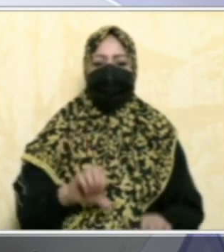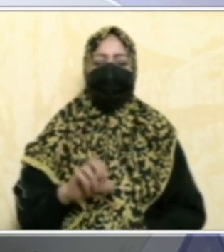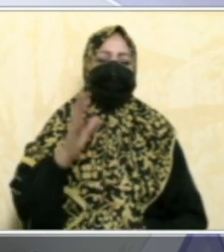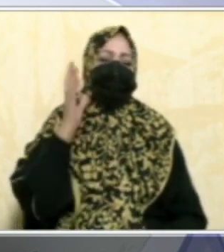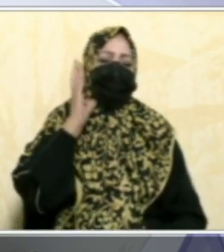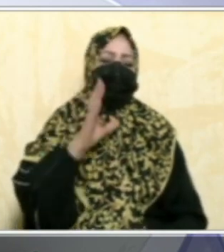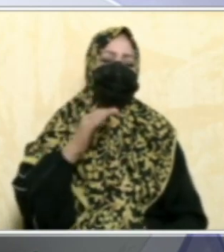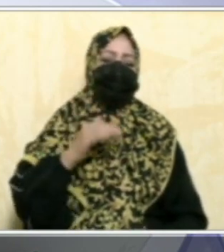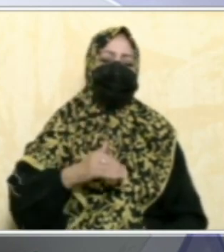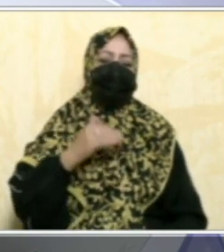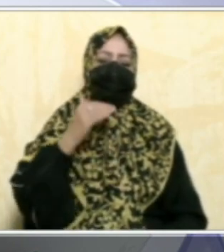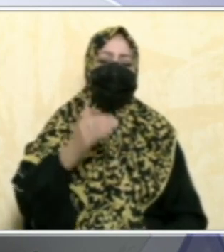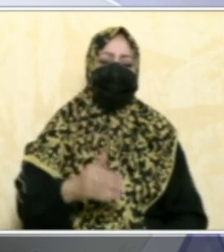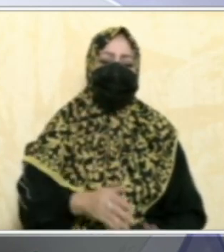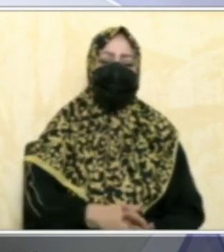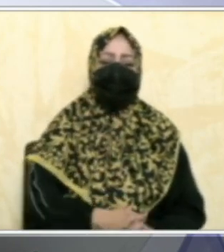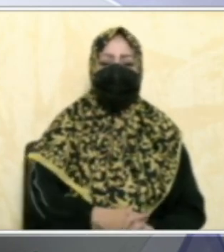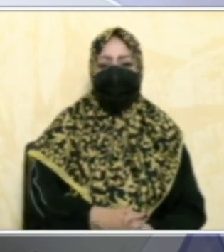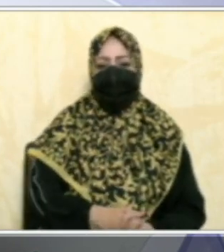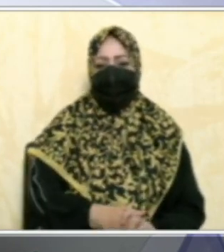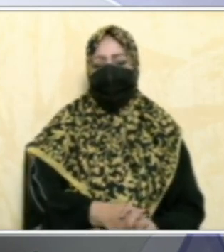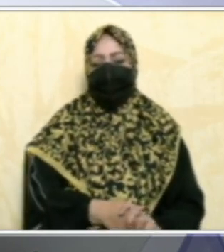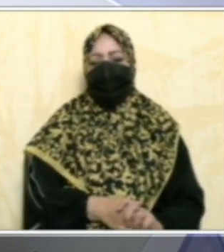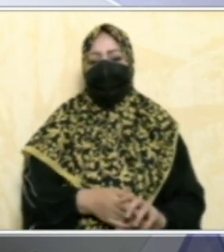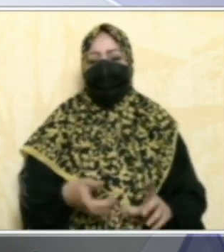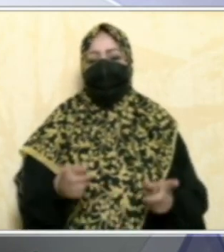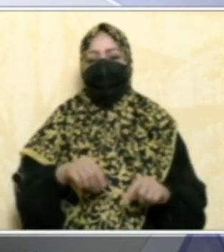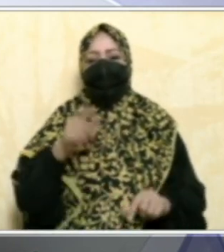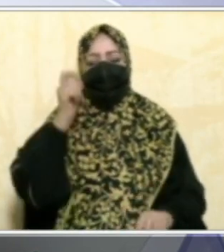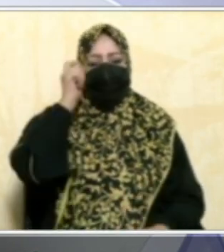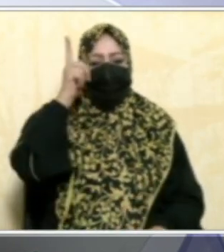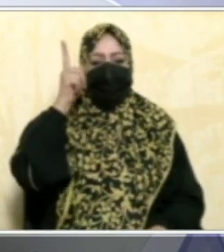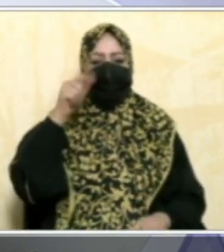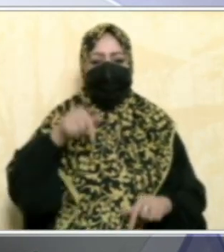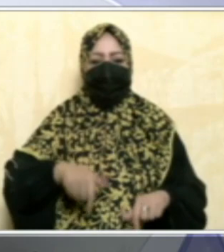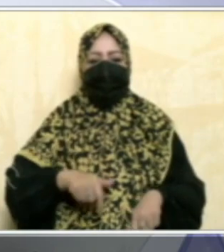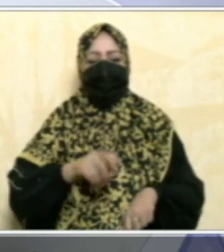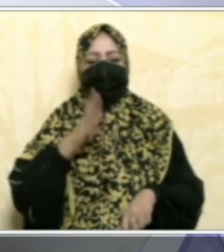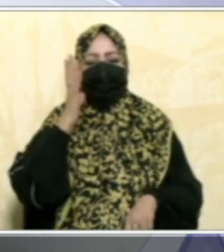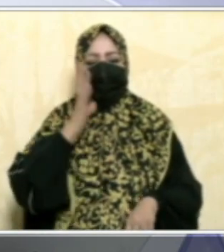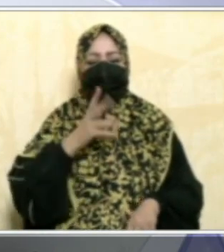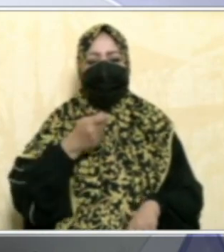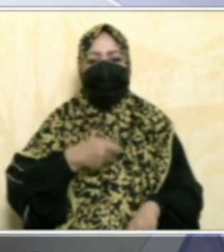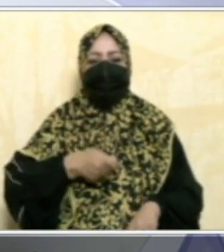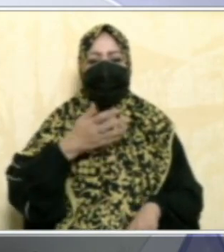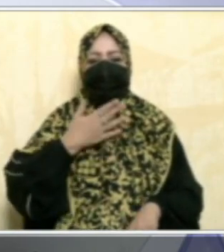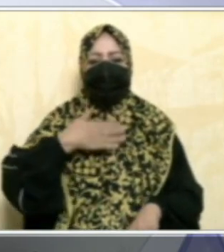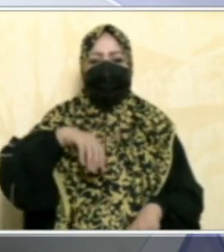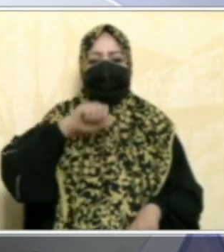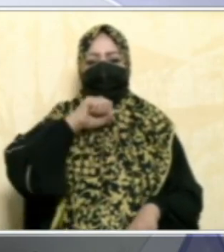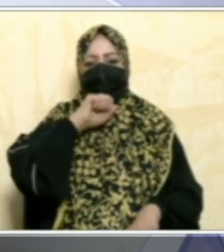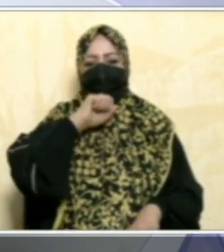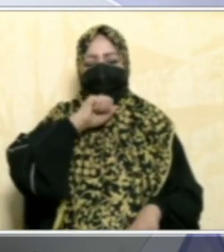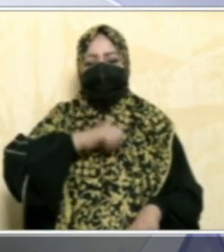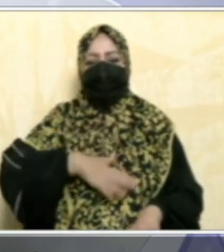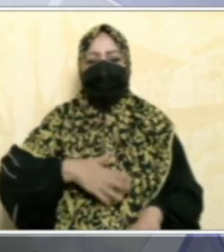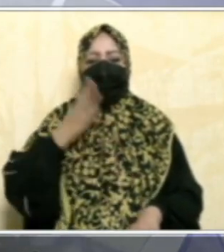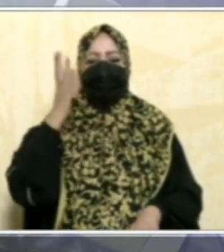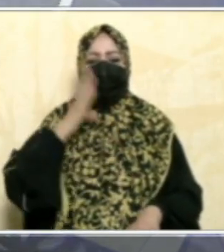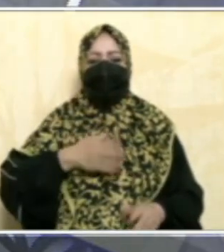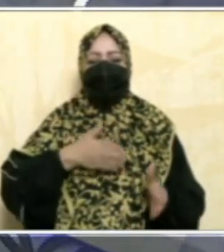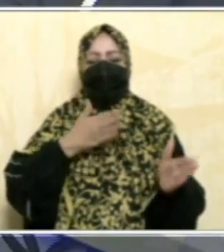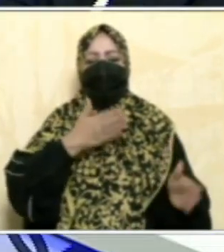الآن. هذا والله أعلم، وصلى الله وسلم وبارك على سيدنا محمد، والحمد لله رب العالمين.